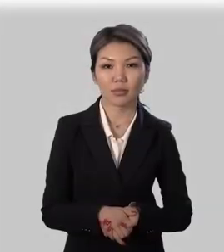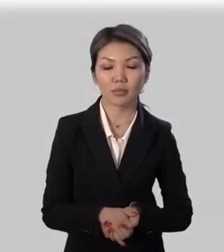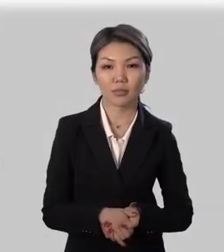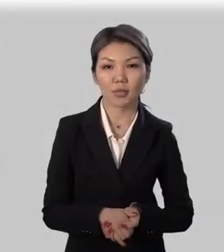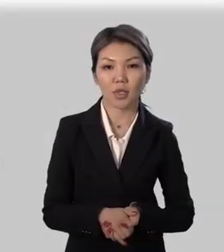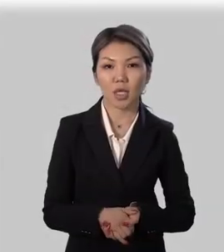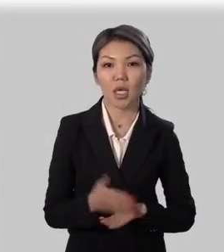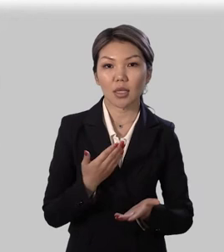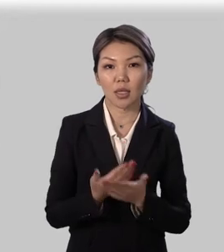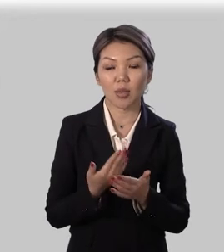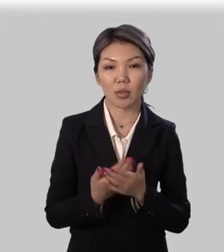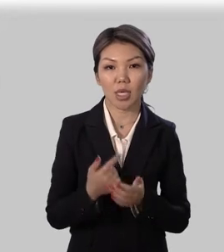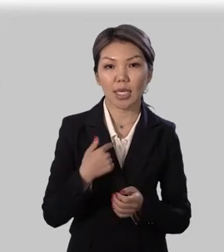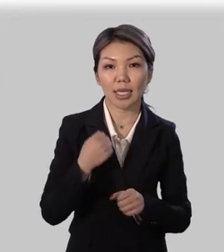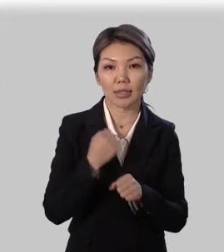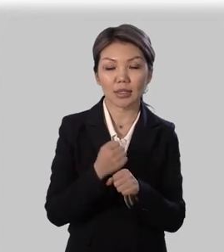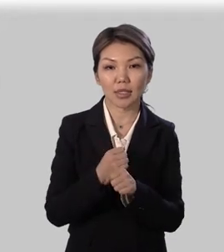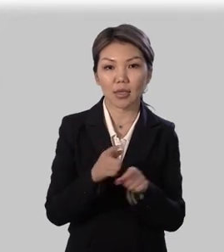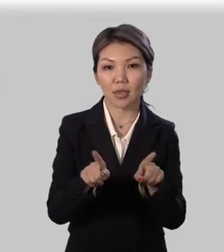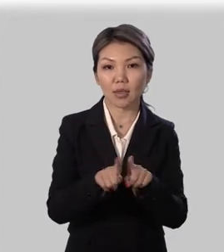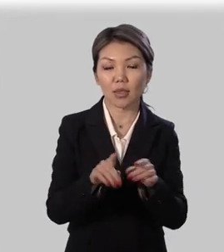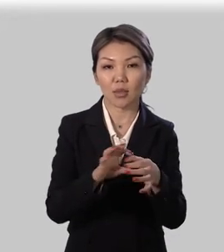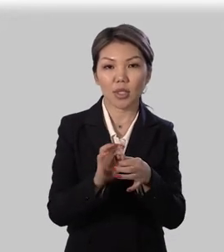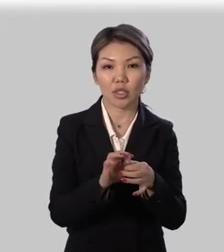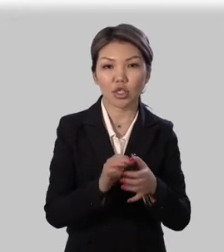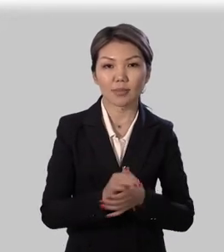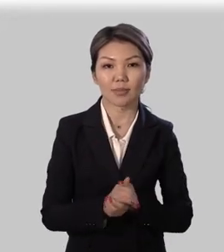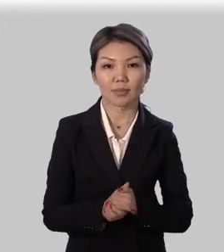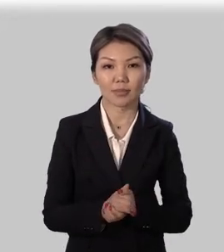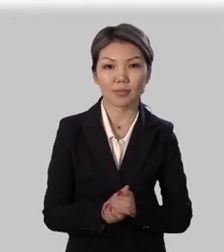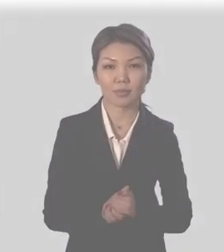у меня к примеру получились вот такие предложения